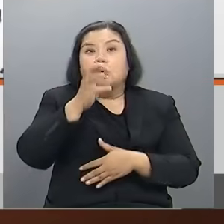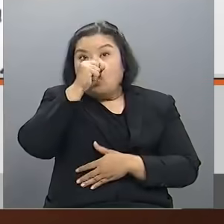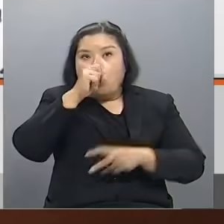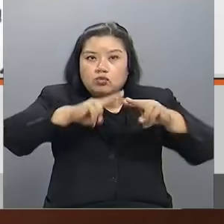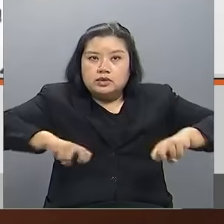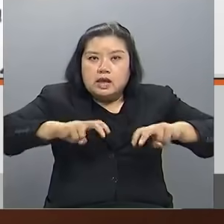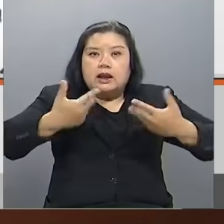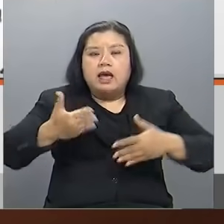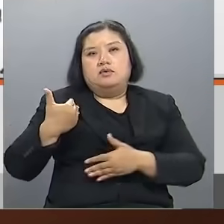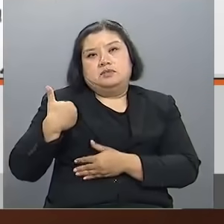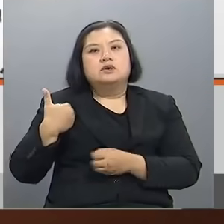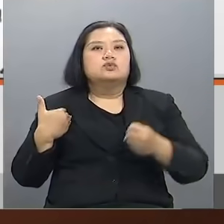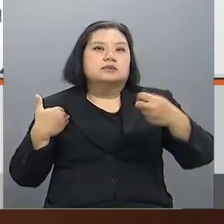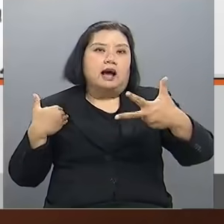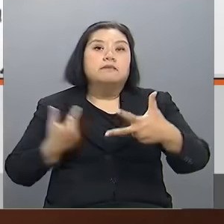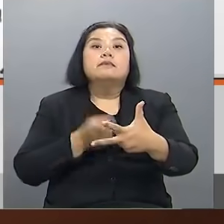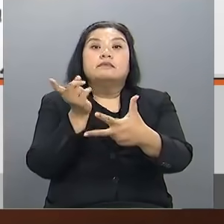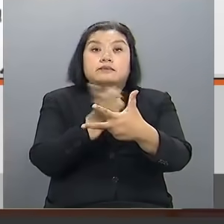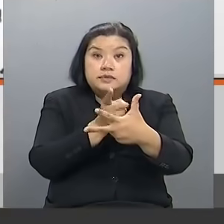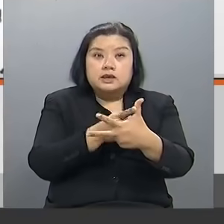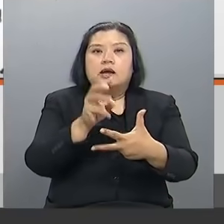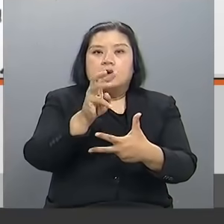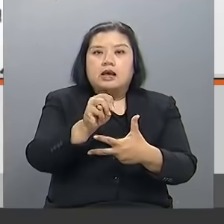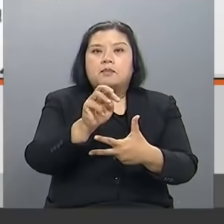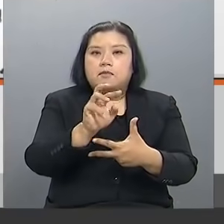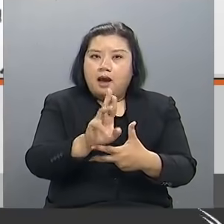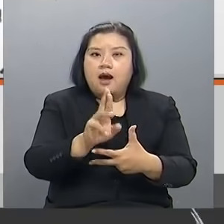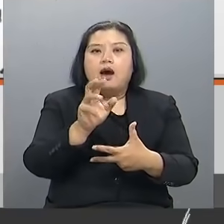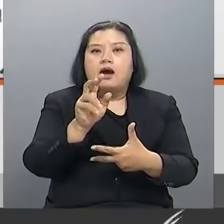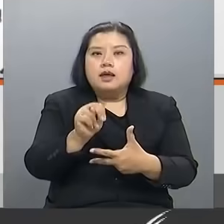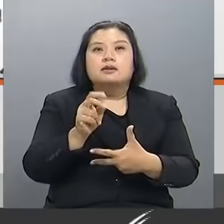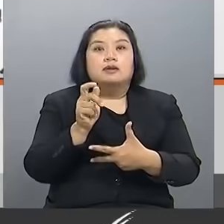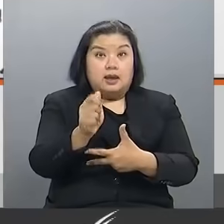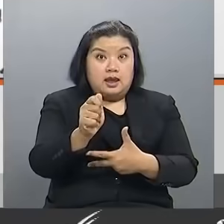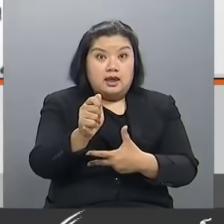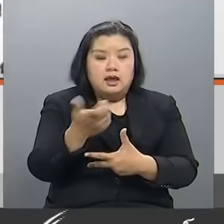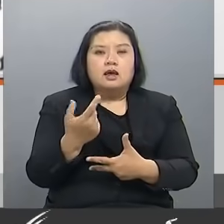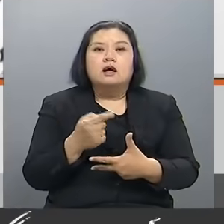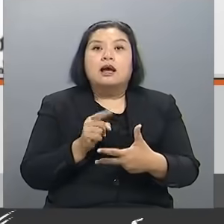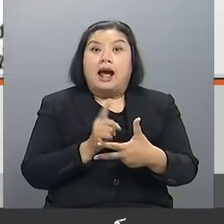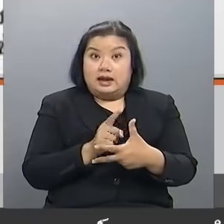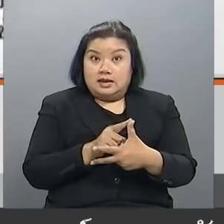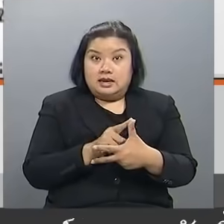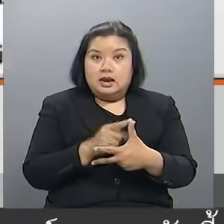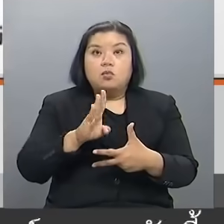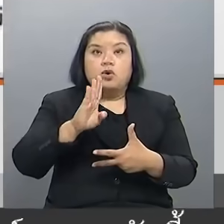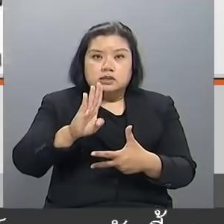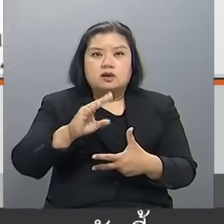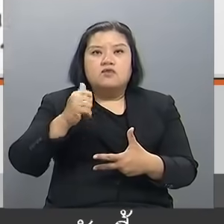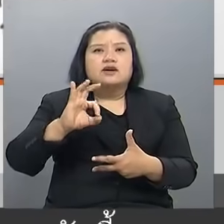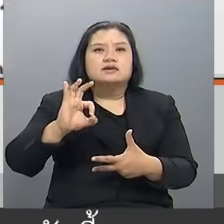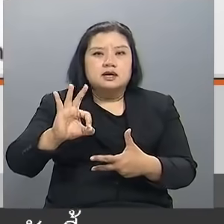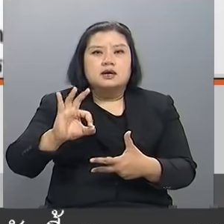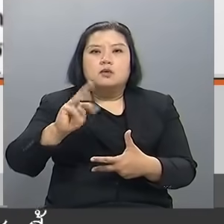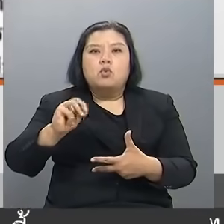คือกลุ่มแรกเป็นmrnaค่ะเช่นวัคซีนของบริษัทไฟเซอร์และโมเดิร์นอ้าซึ่งข้อดีของวัคซีน